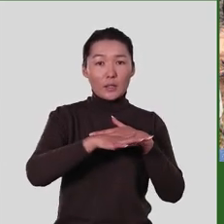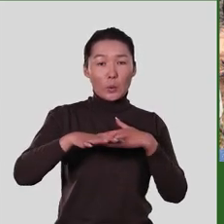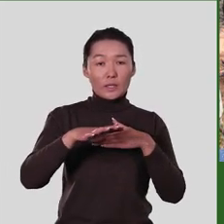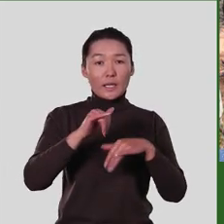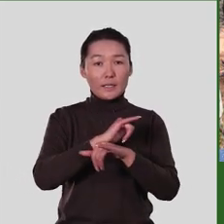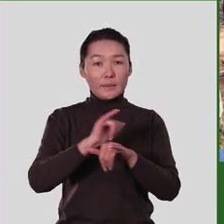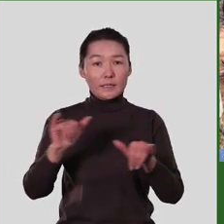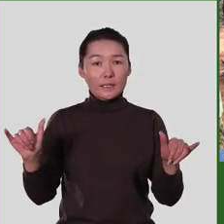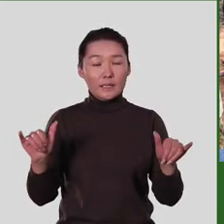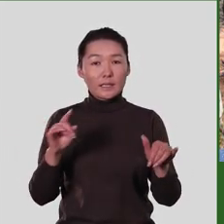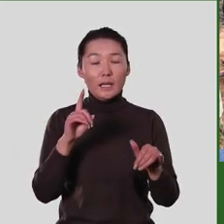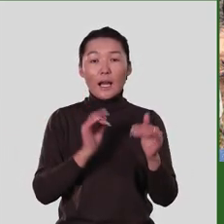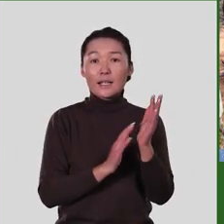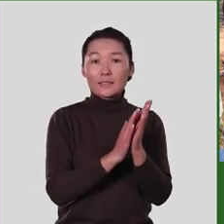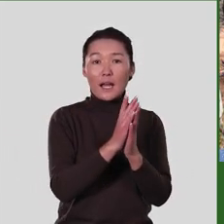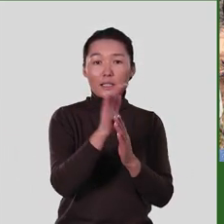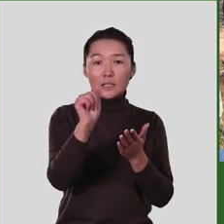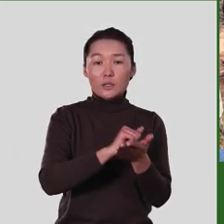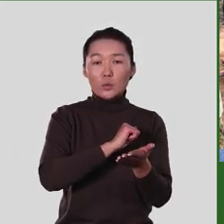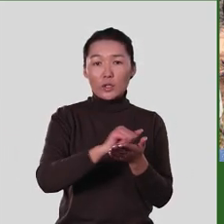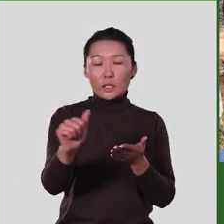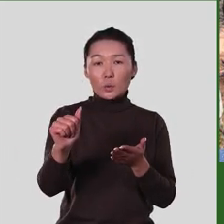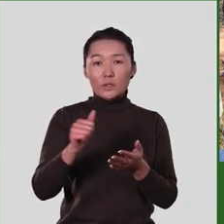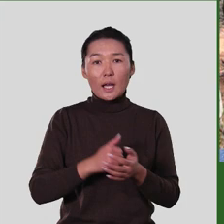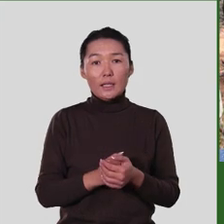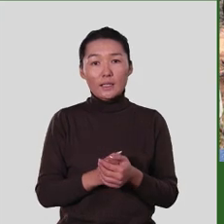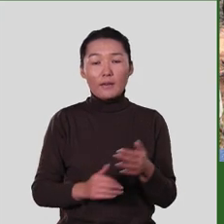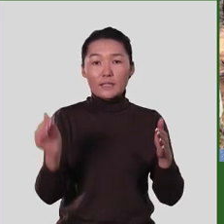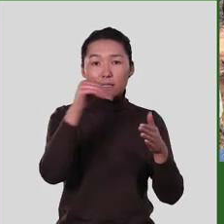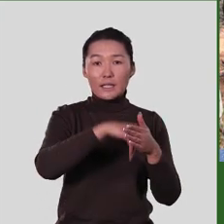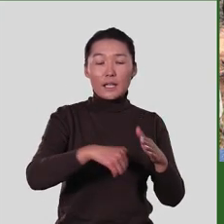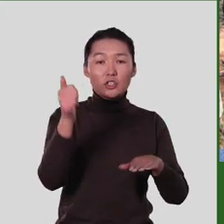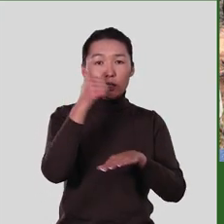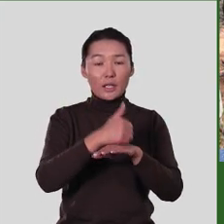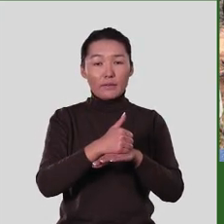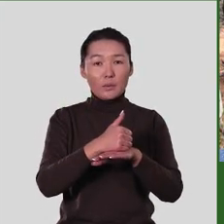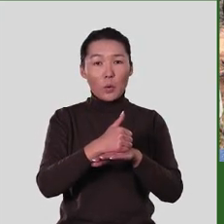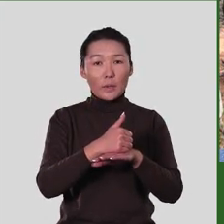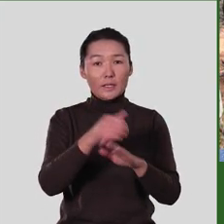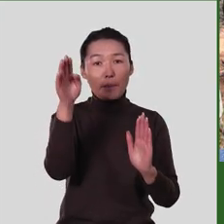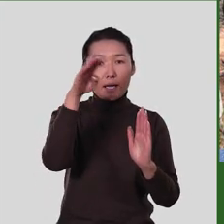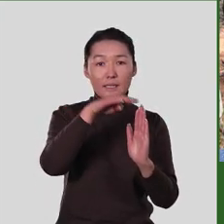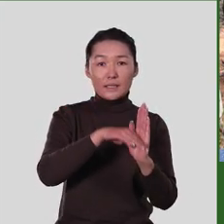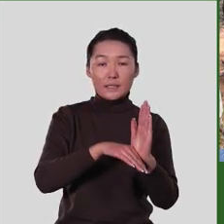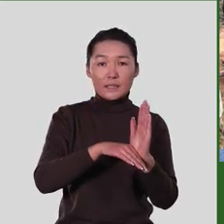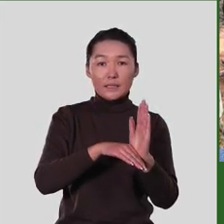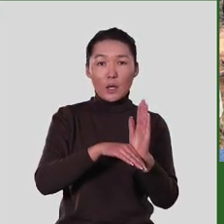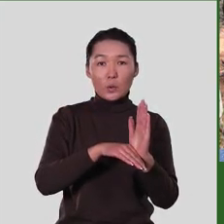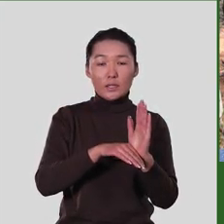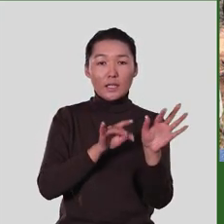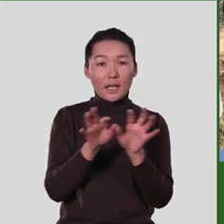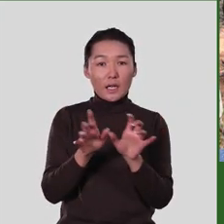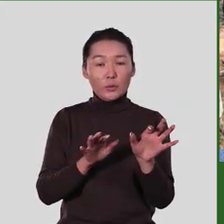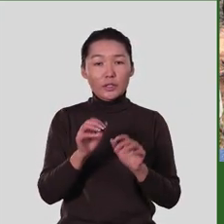распространены заросли сухих кустарников, состоящие главным образом из низкорослых колючих акаций